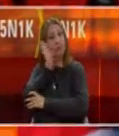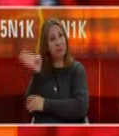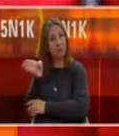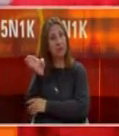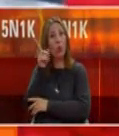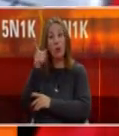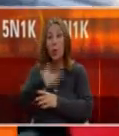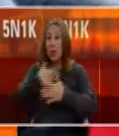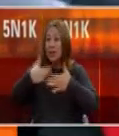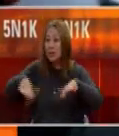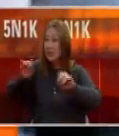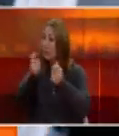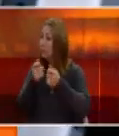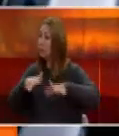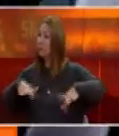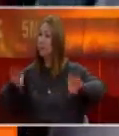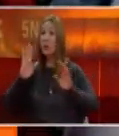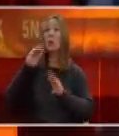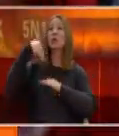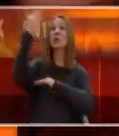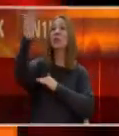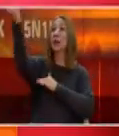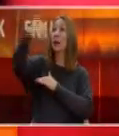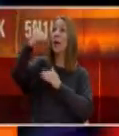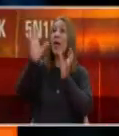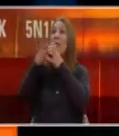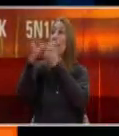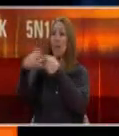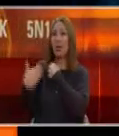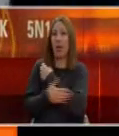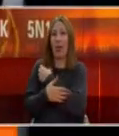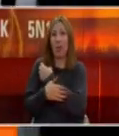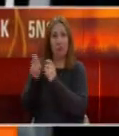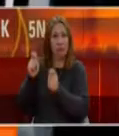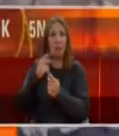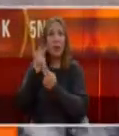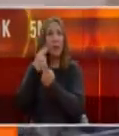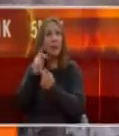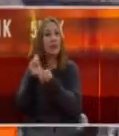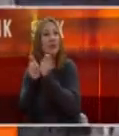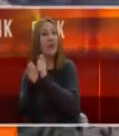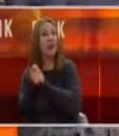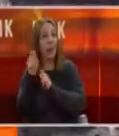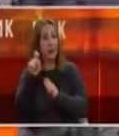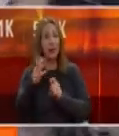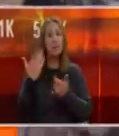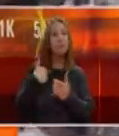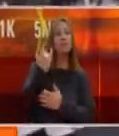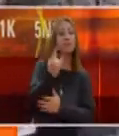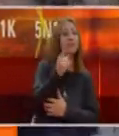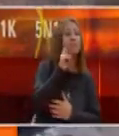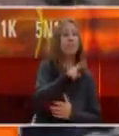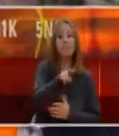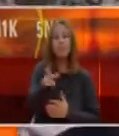ön hazırlıklarımızı yaptıktan sonra yurt dışından gelen ekiplere yardımcı olmaya çalıştık. Hem saha gezenler oldu, hem